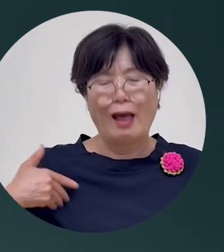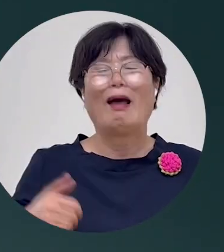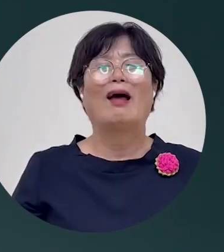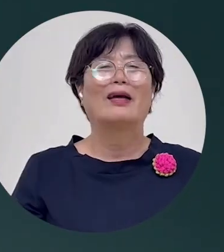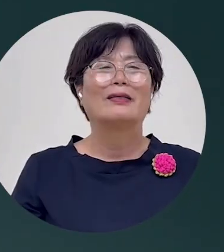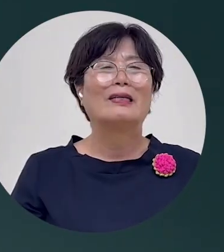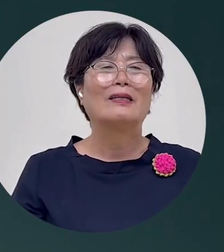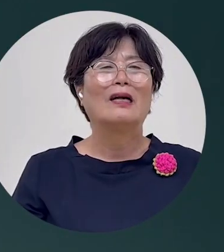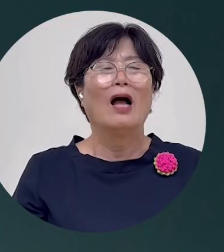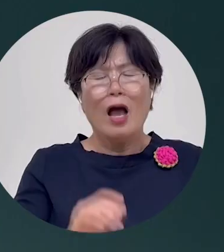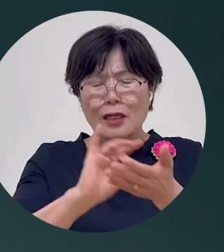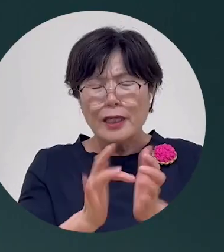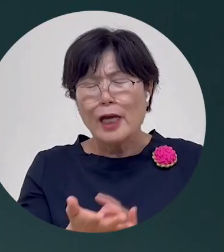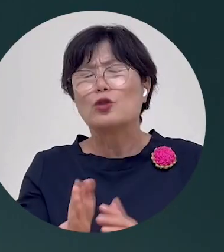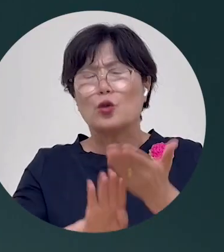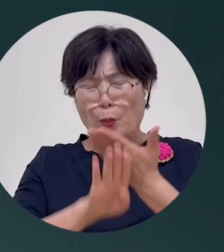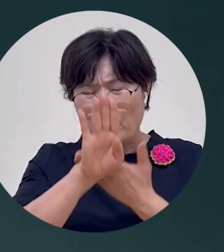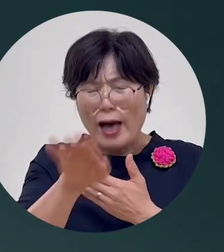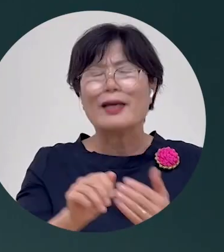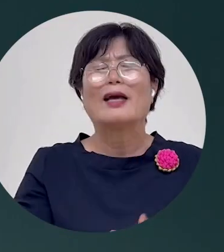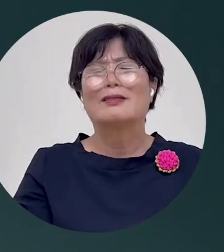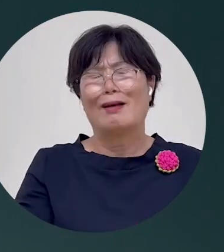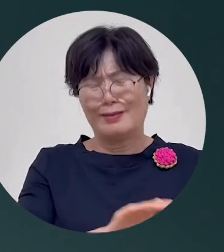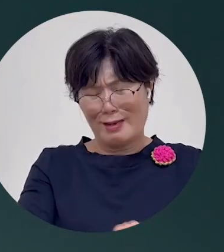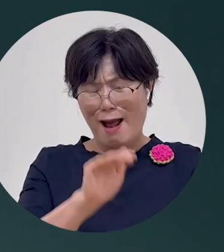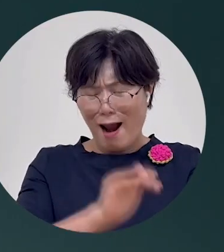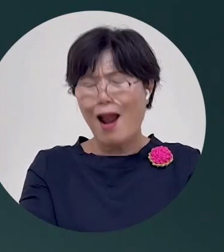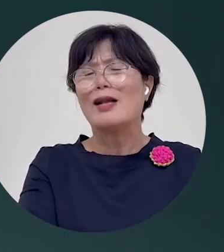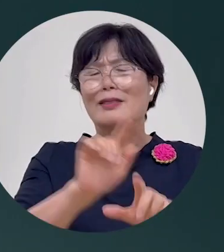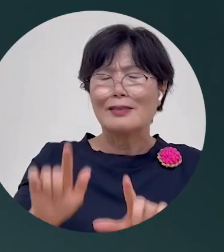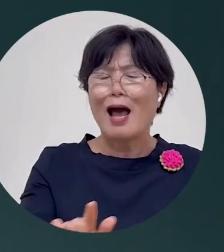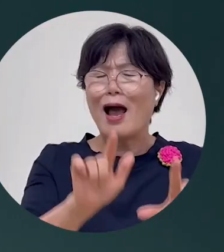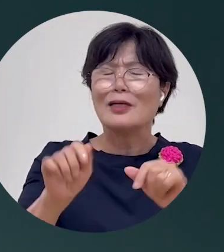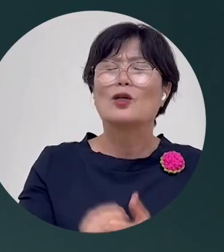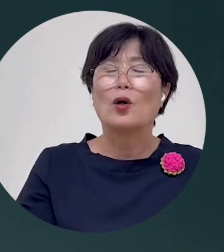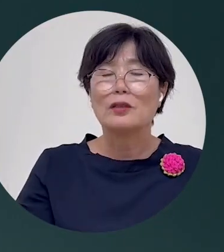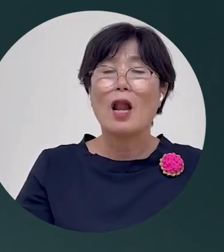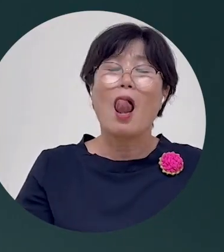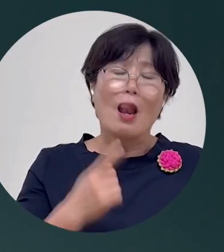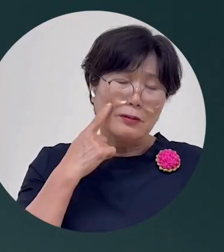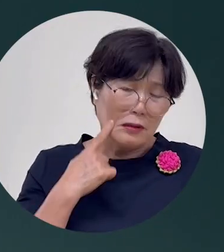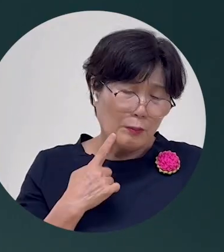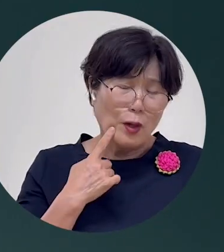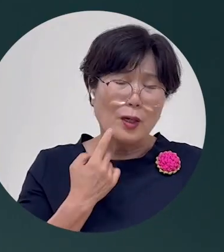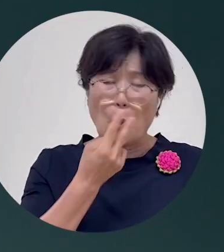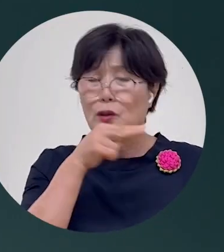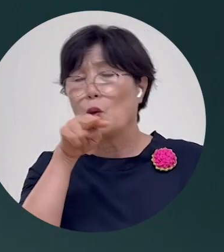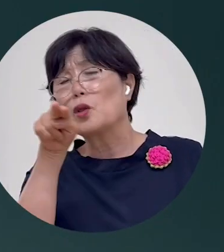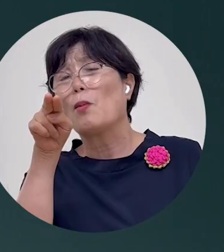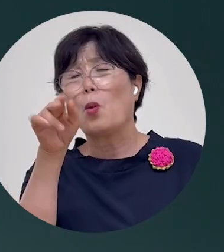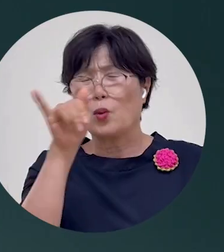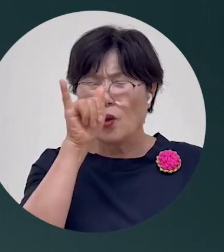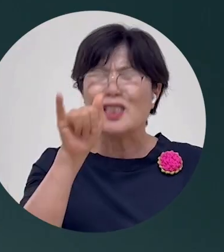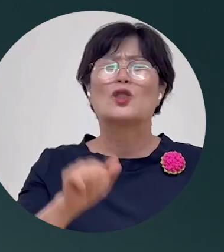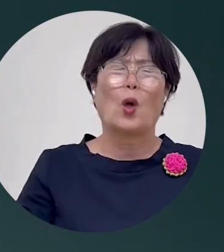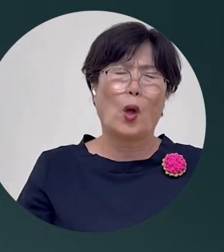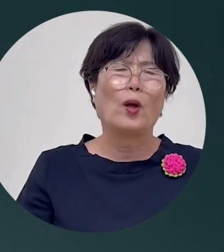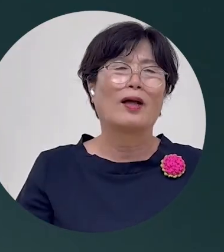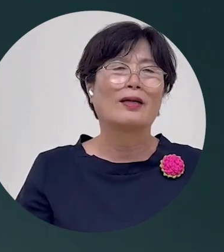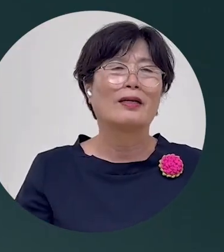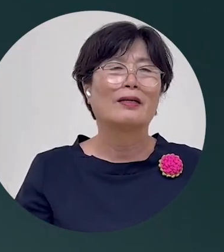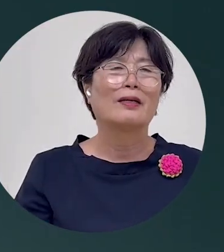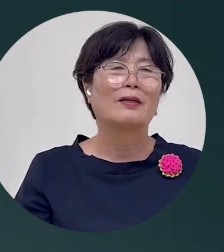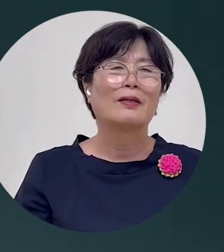예수 밖에서 잘 먹고 잘 사는 것을 침 흘리고 쳐다보고 있는 목사들이 한두 명이가니?